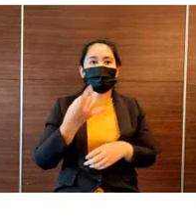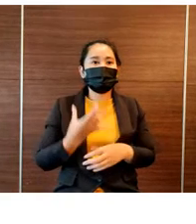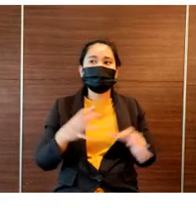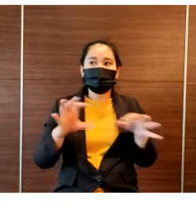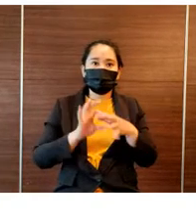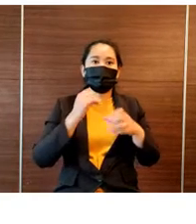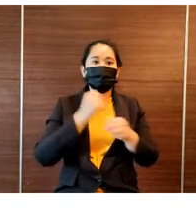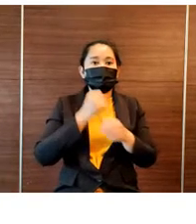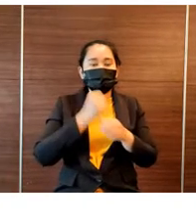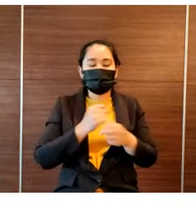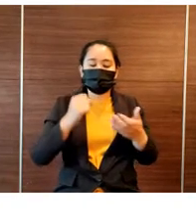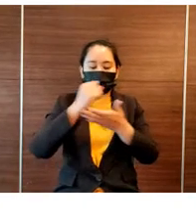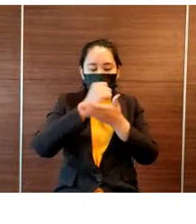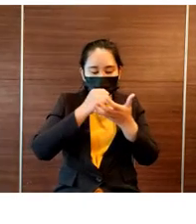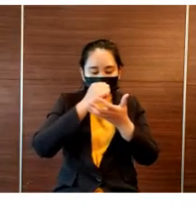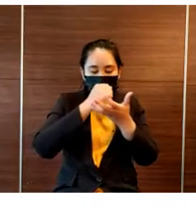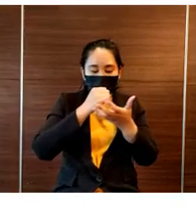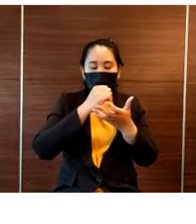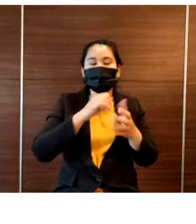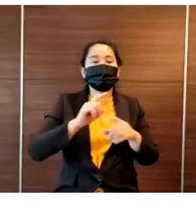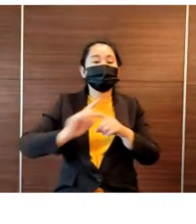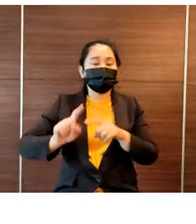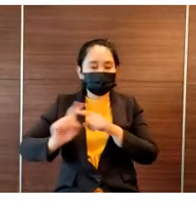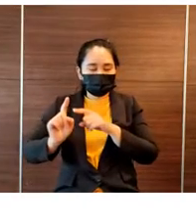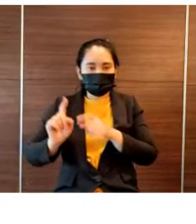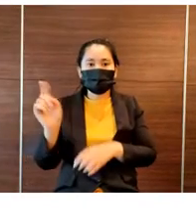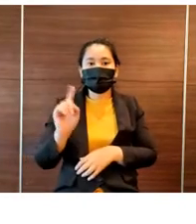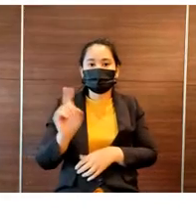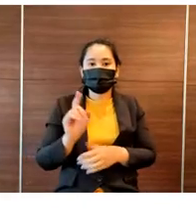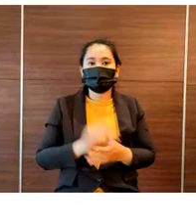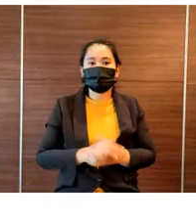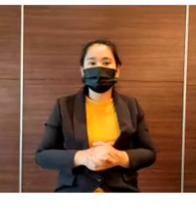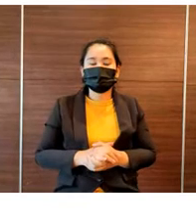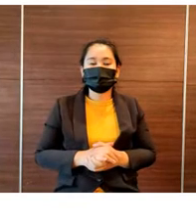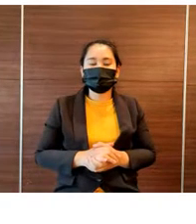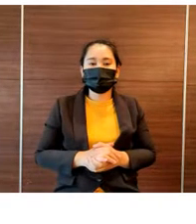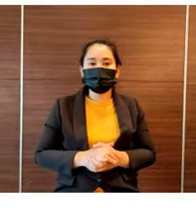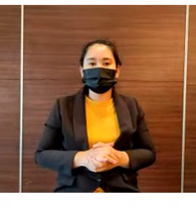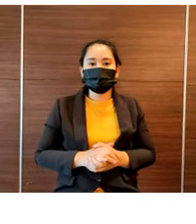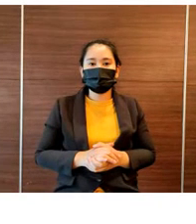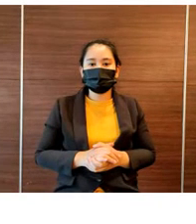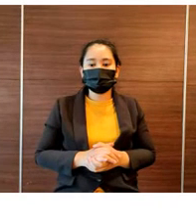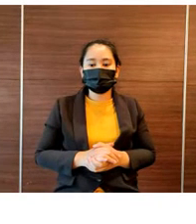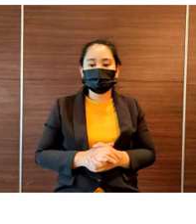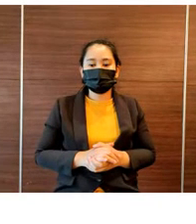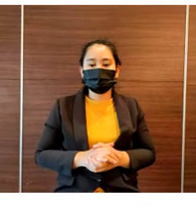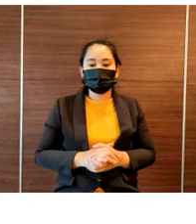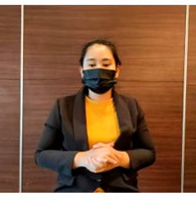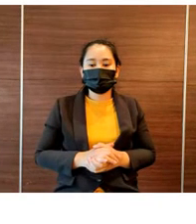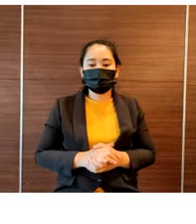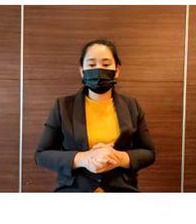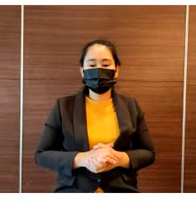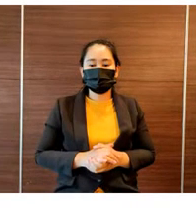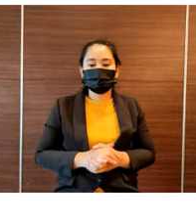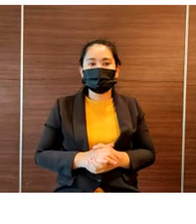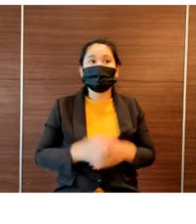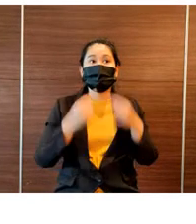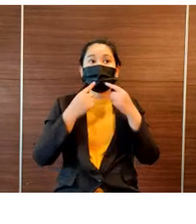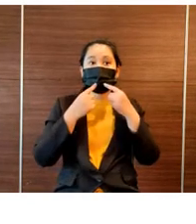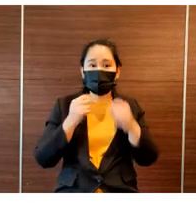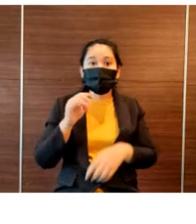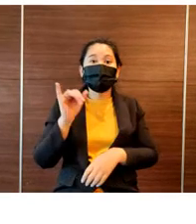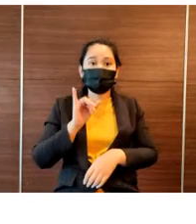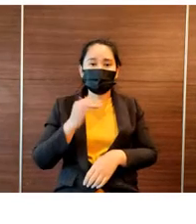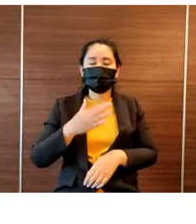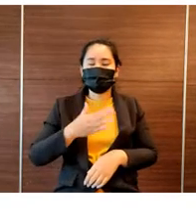งานทางด้านยาเสพติดควบคู่ไปกับบริการทางด้านสุขภาพของกลุ่มเพื่อนๆเราด้วยอะค่ะ ก่อนอื่นก่อนจะตอบคำถามพิธีนะคะ